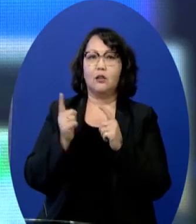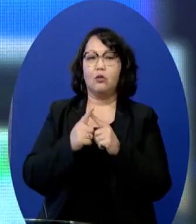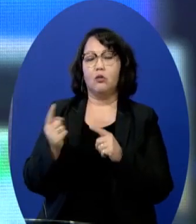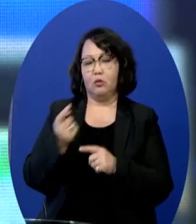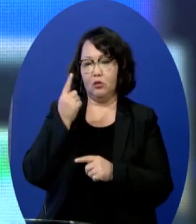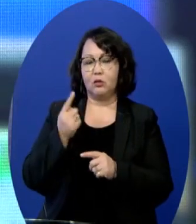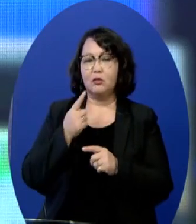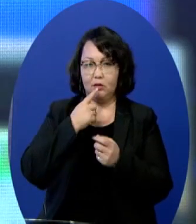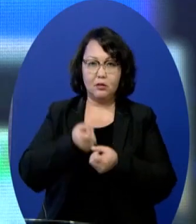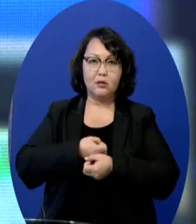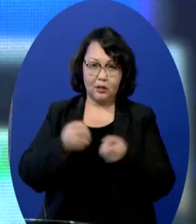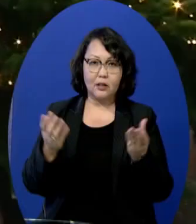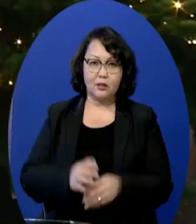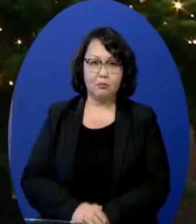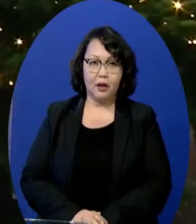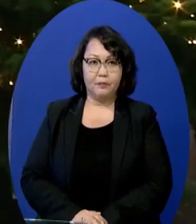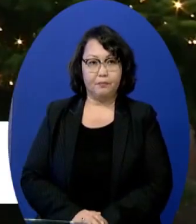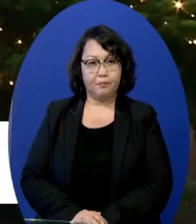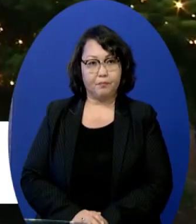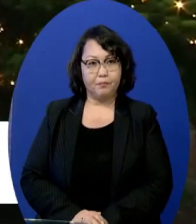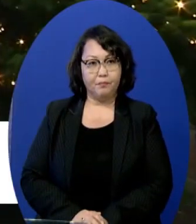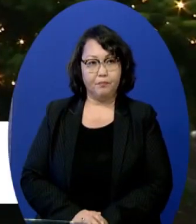урьдчилан зарласан юм.